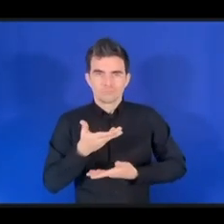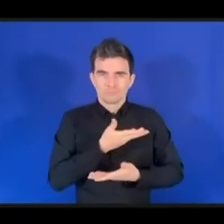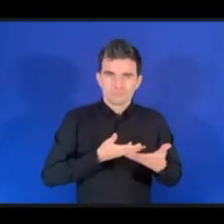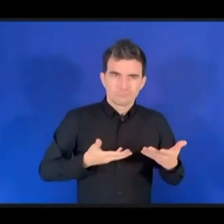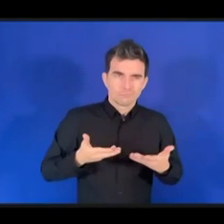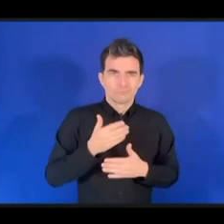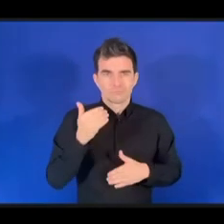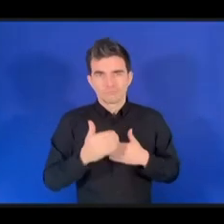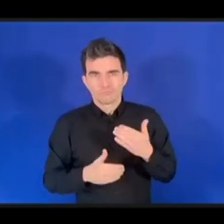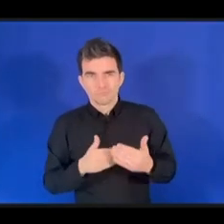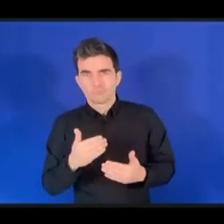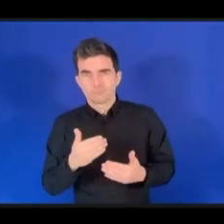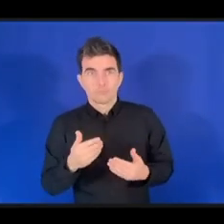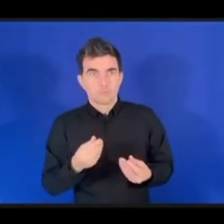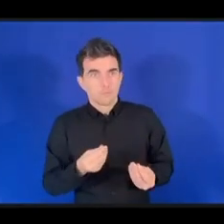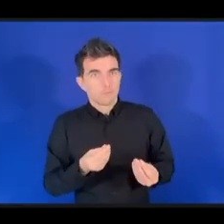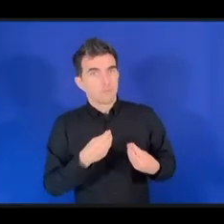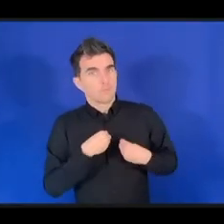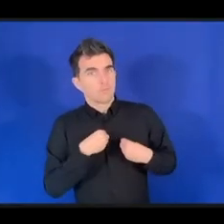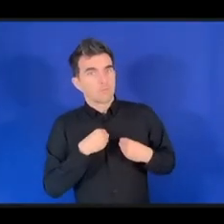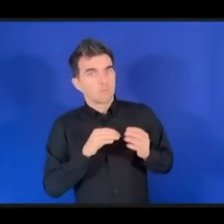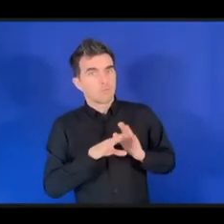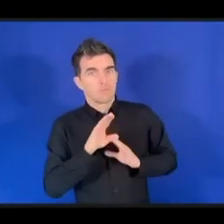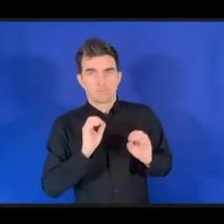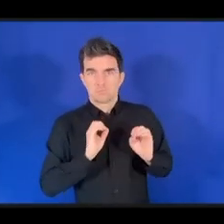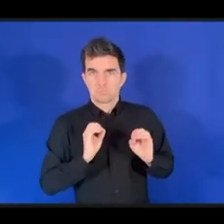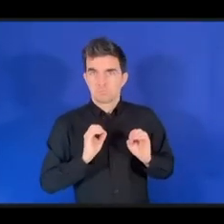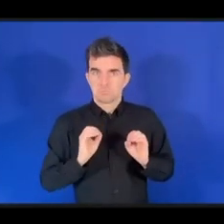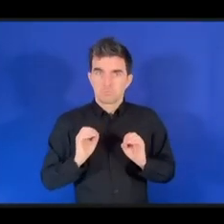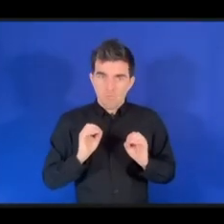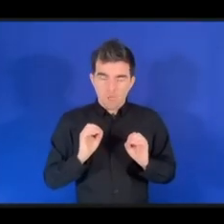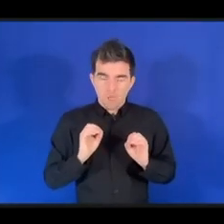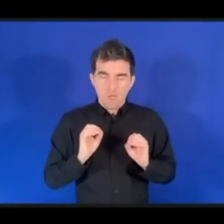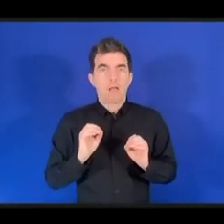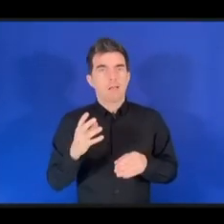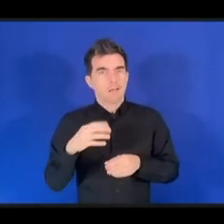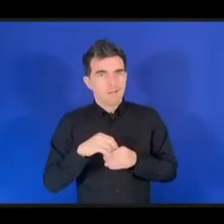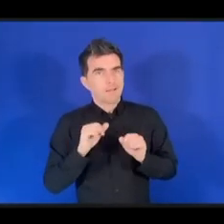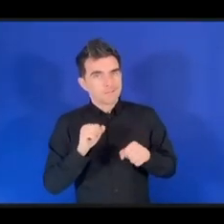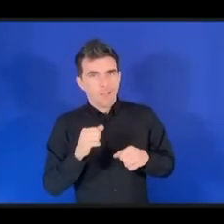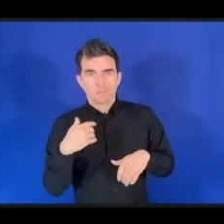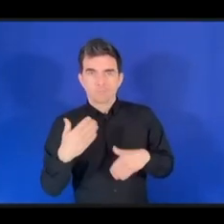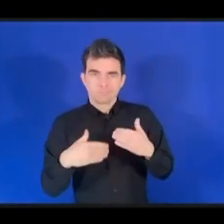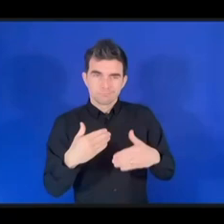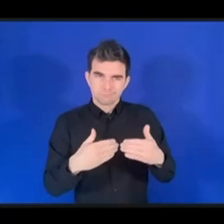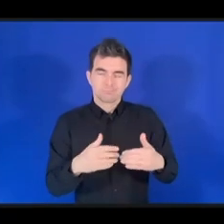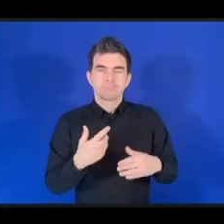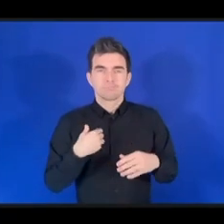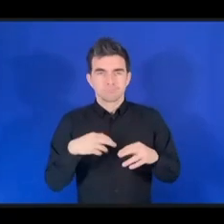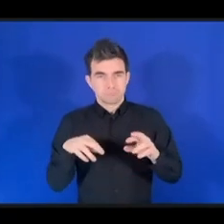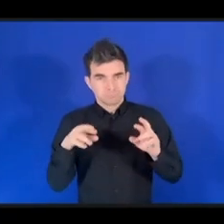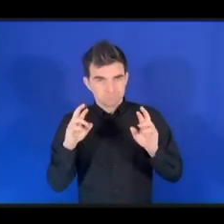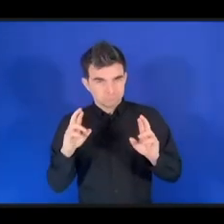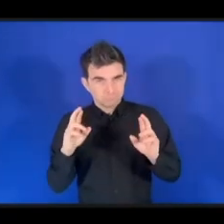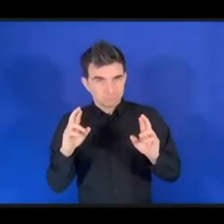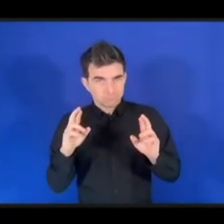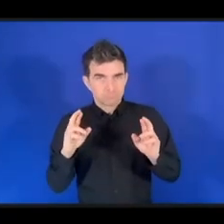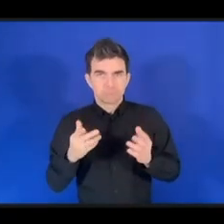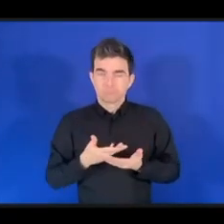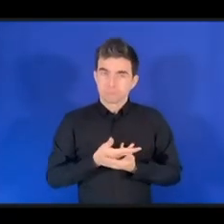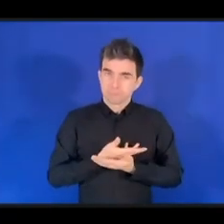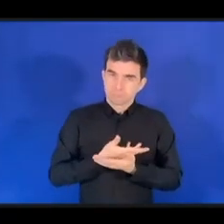العديد منكم تمكنوا من تبادل الاراء واصبح لهم اصدقاء لم يكن يلتقوا